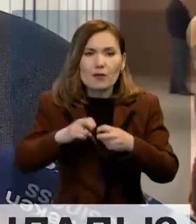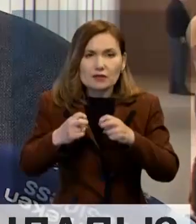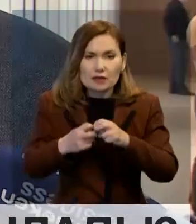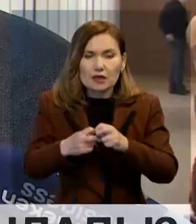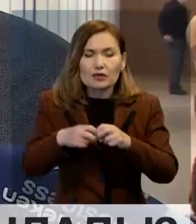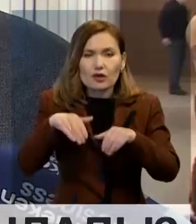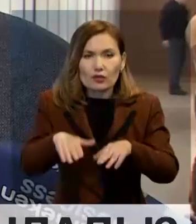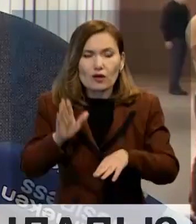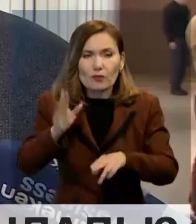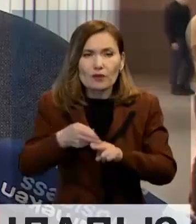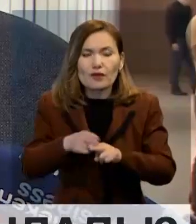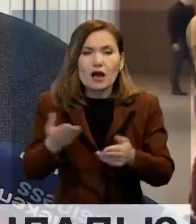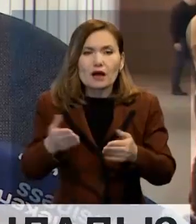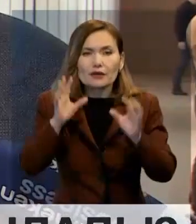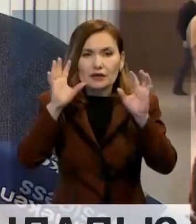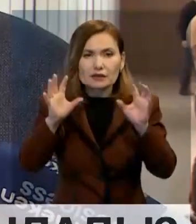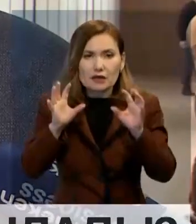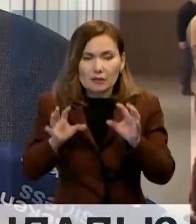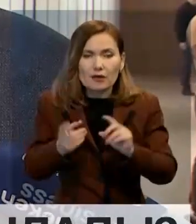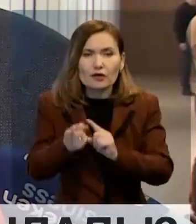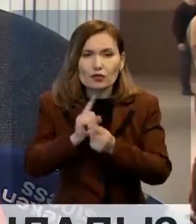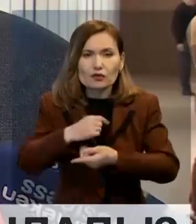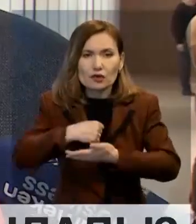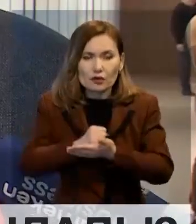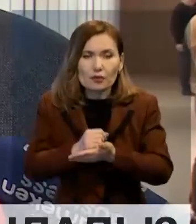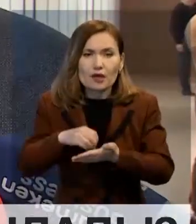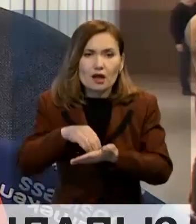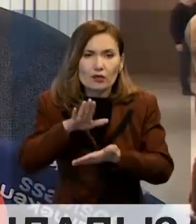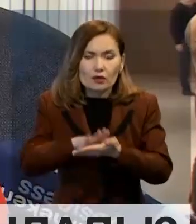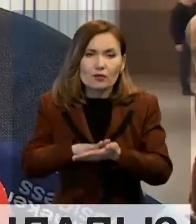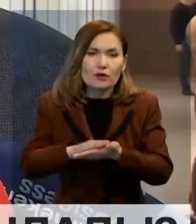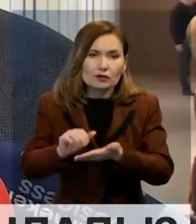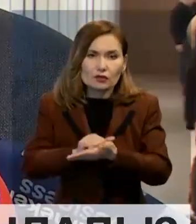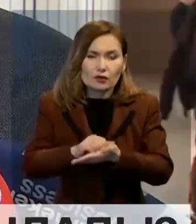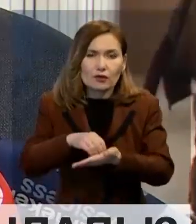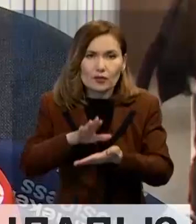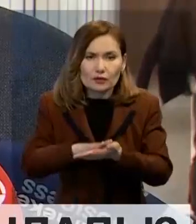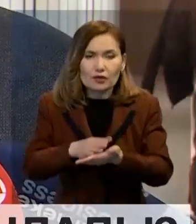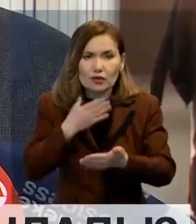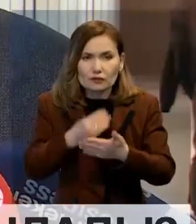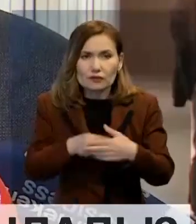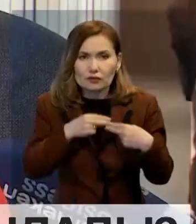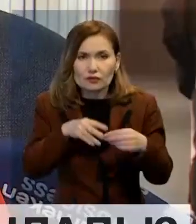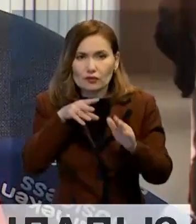көтермейді, ақыр аяғында қандай да бір заңнамаға, қандай да бір заңдық актілерге өзгерістер енгізу үшін өз үлесін қосатын болады.